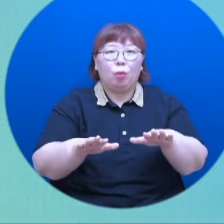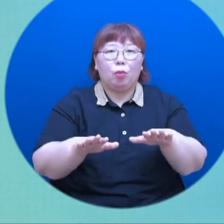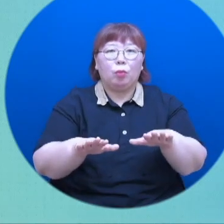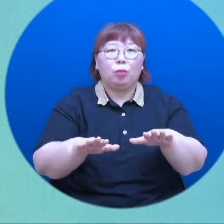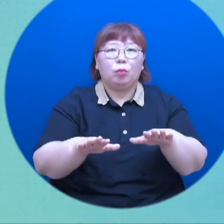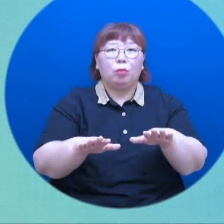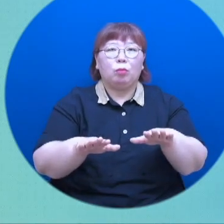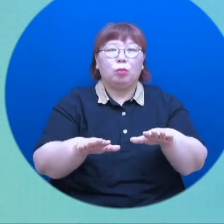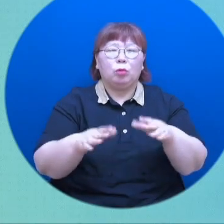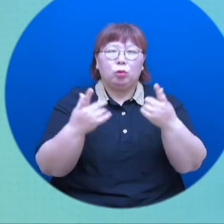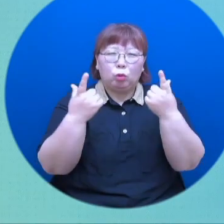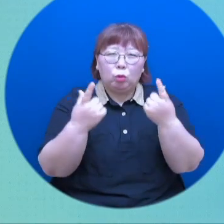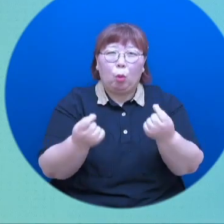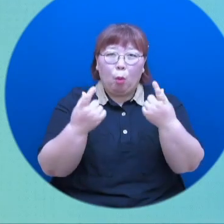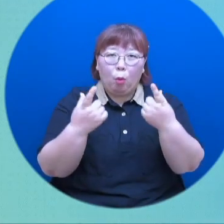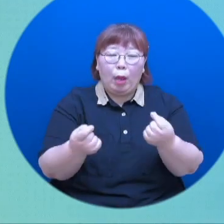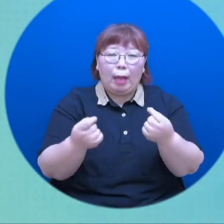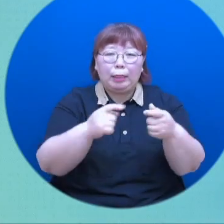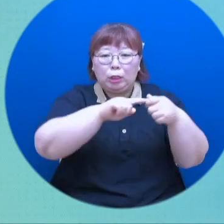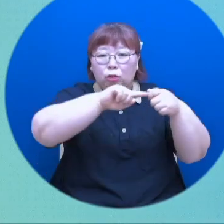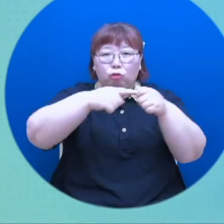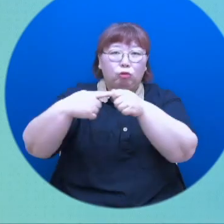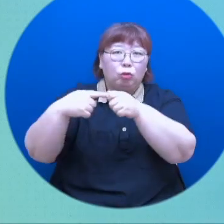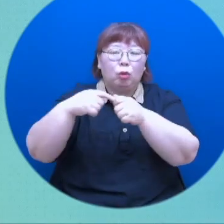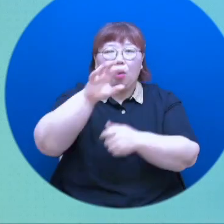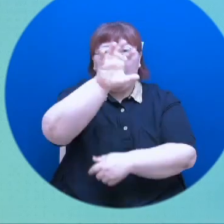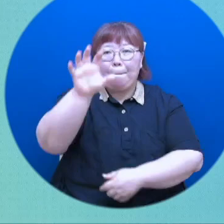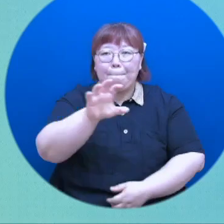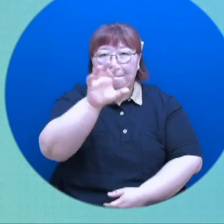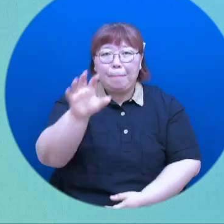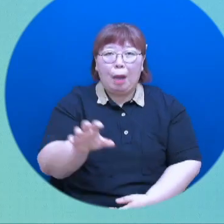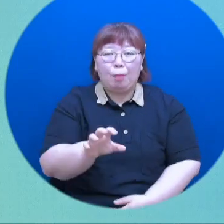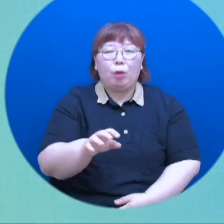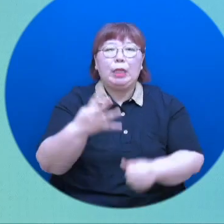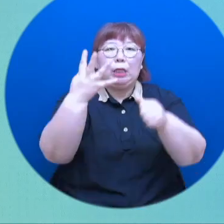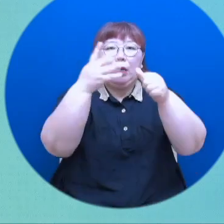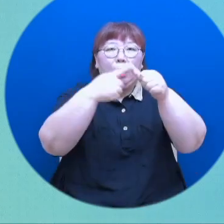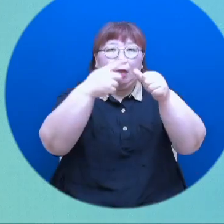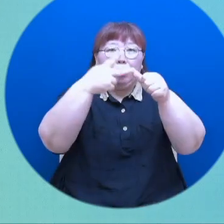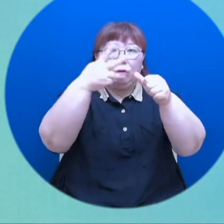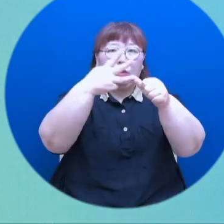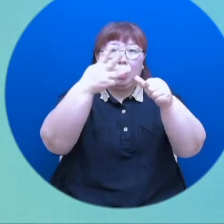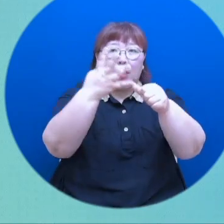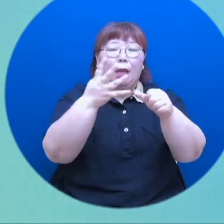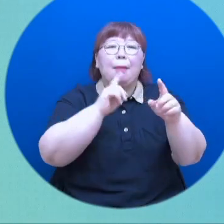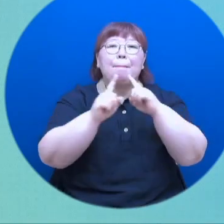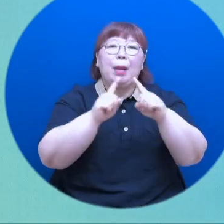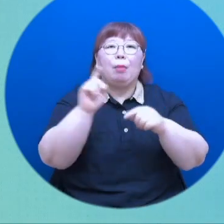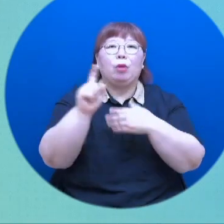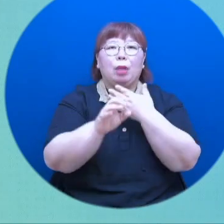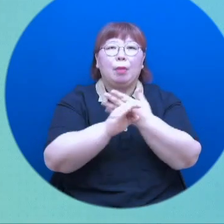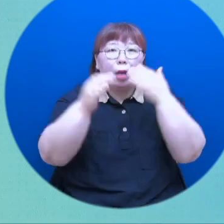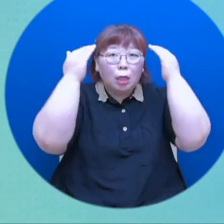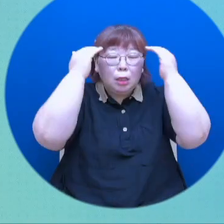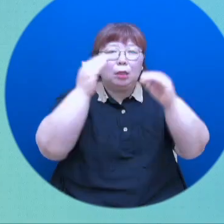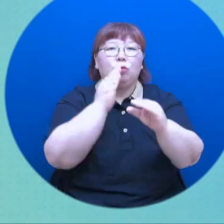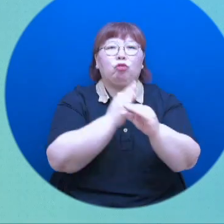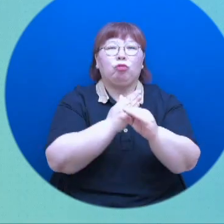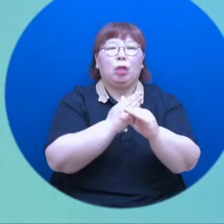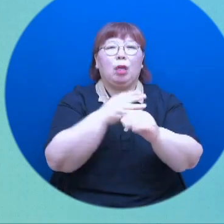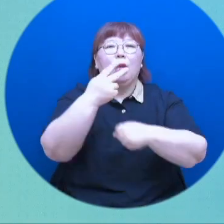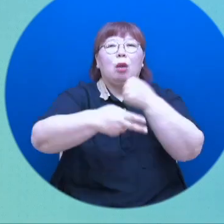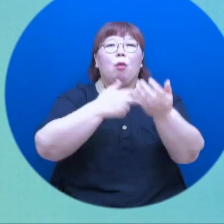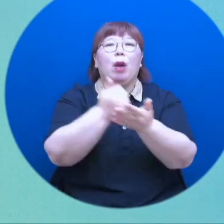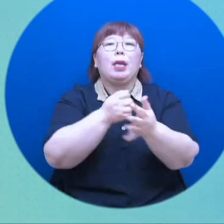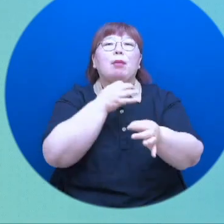똑같은 구절로 반복해서 4번이나 말씀하는 게 있어요. 근심 중에 여호와께 부르짖음에